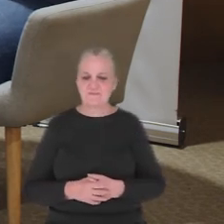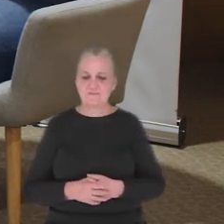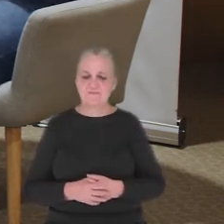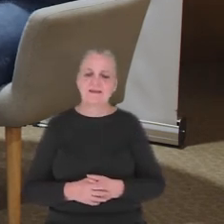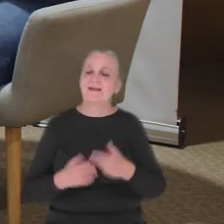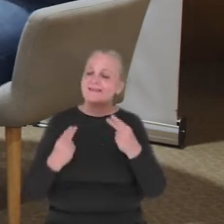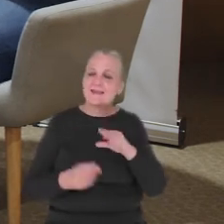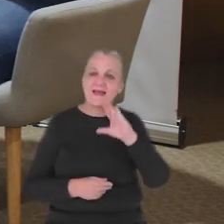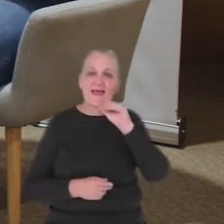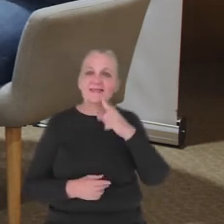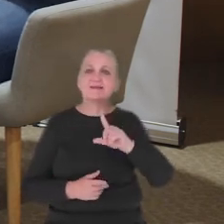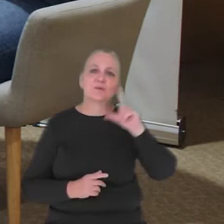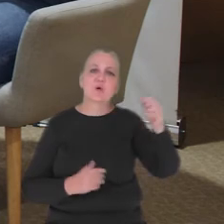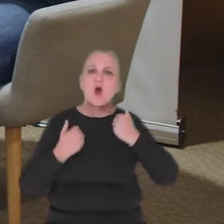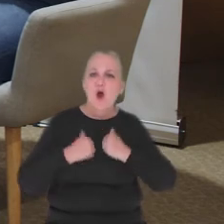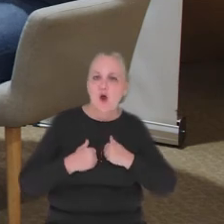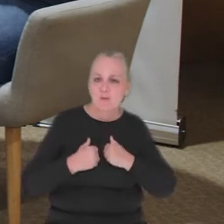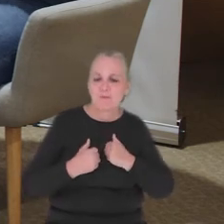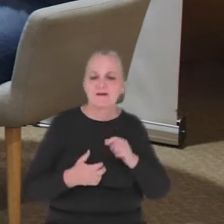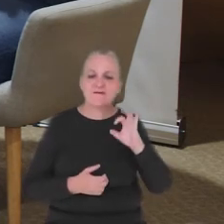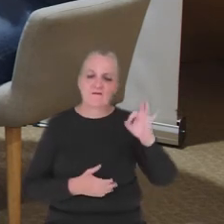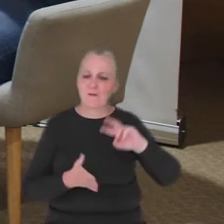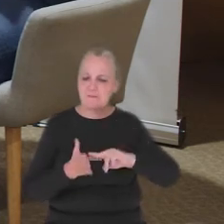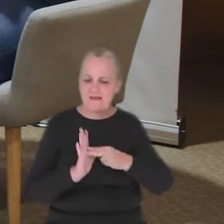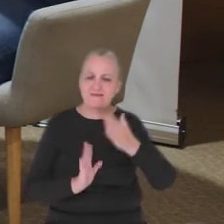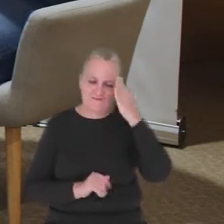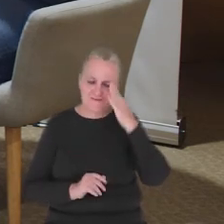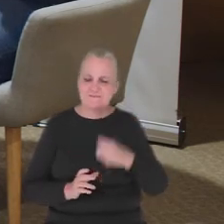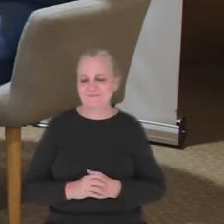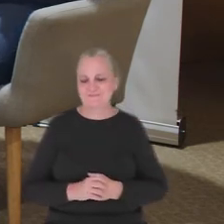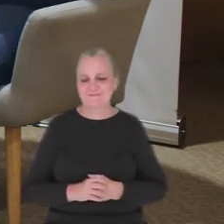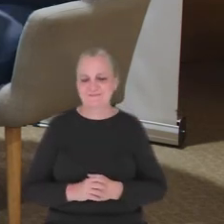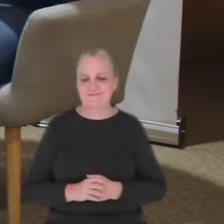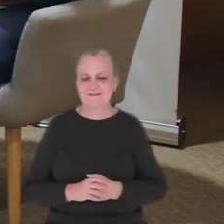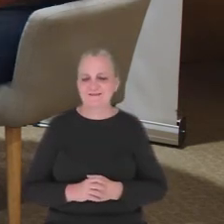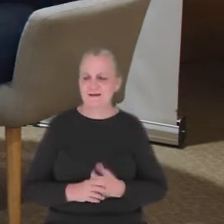Nie, Edyta, chcesz się wykąpać, ja znam jej plany. Mi udałaś.